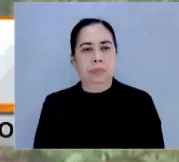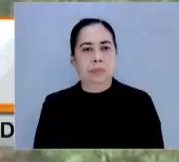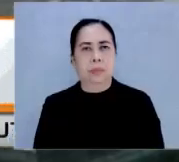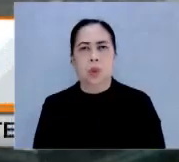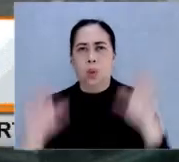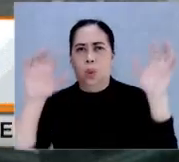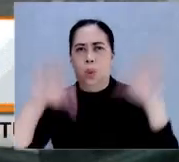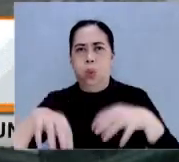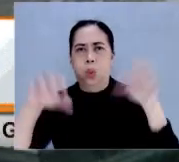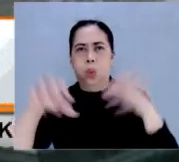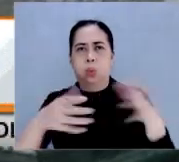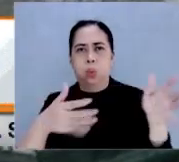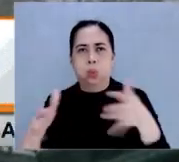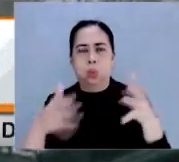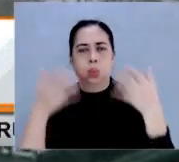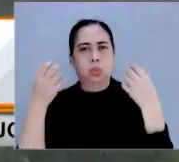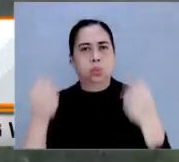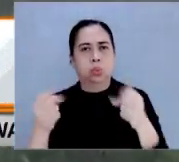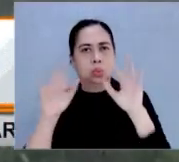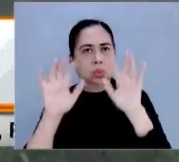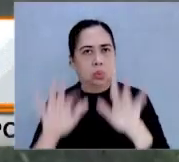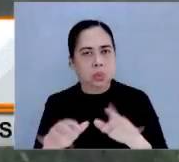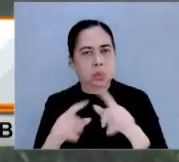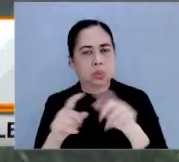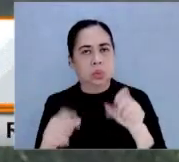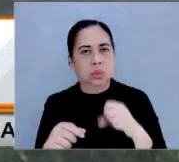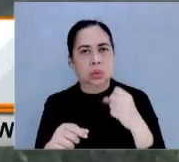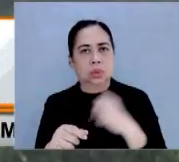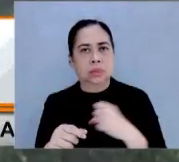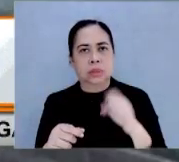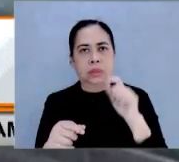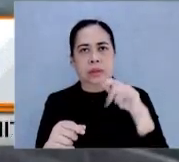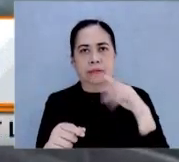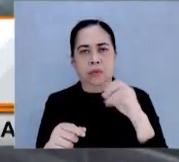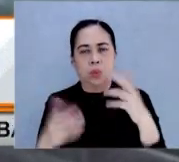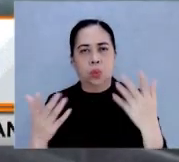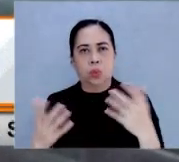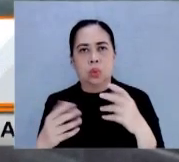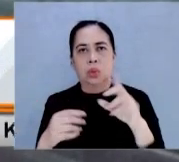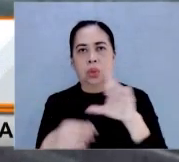Pabugso-bugsong hangin at malakas na ulan ang dala ng Super Typhoon Leon sa Baguio.